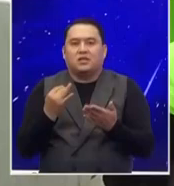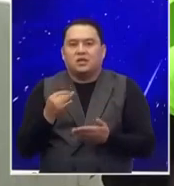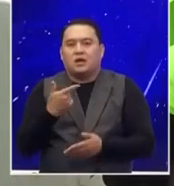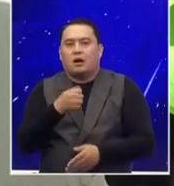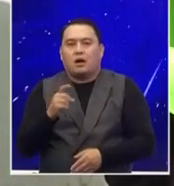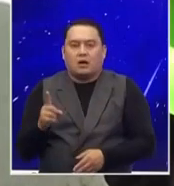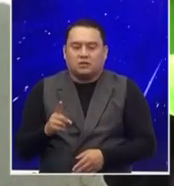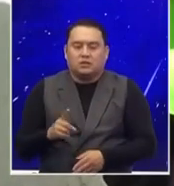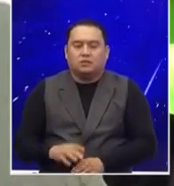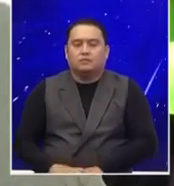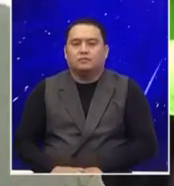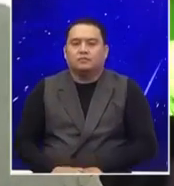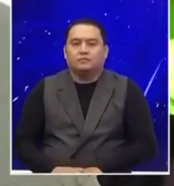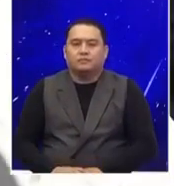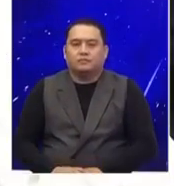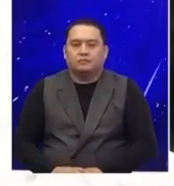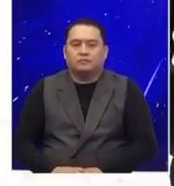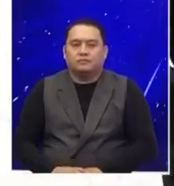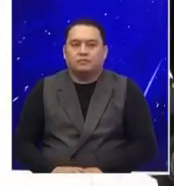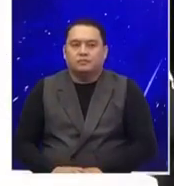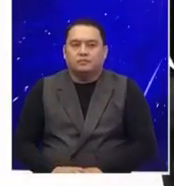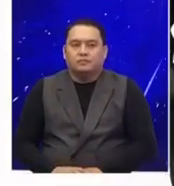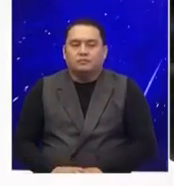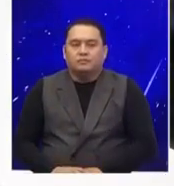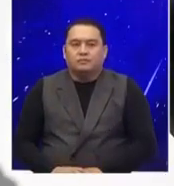а также короткое замыкание электропроводки.